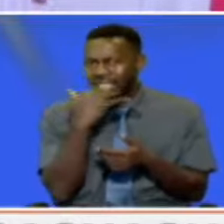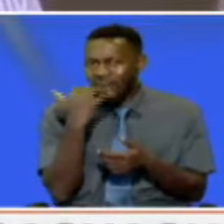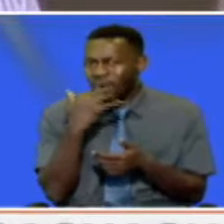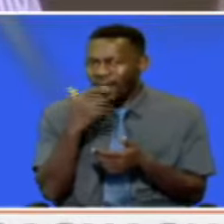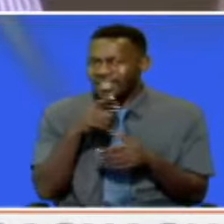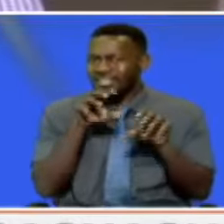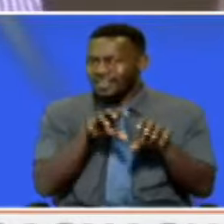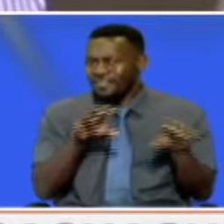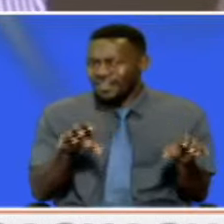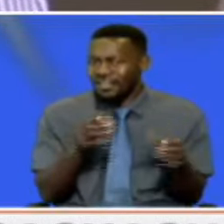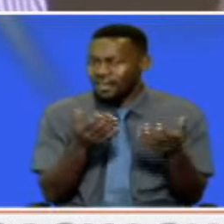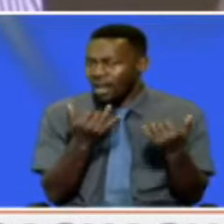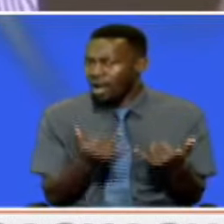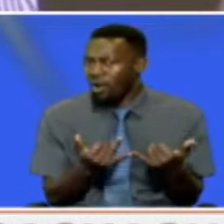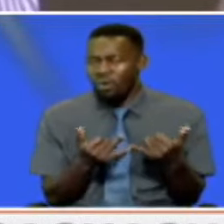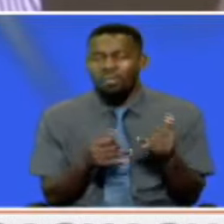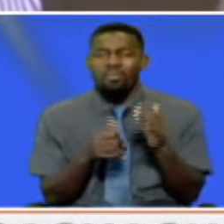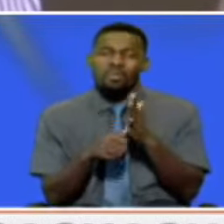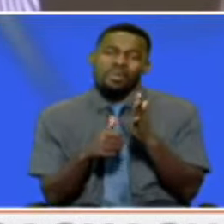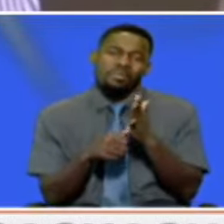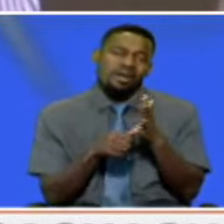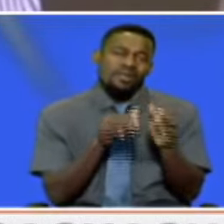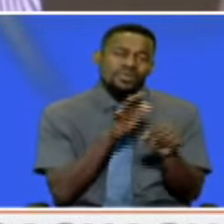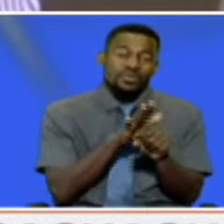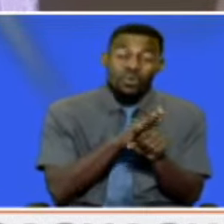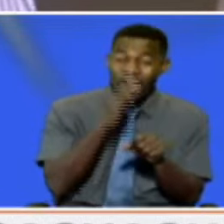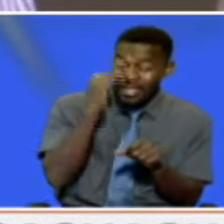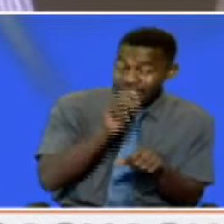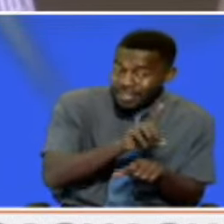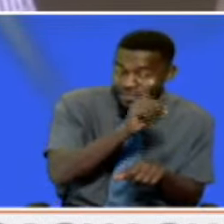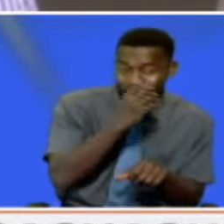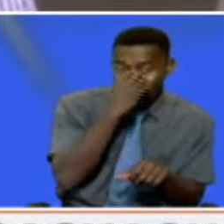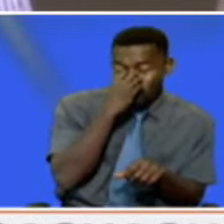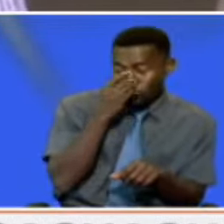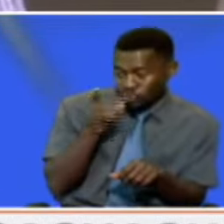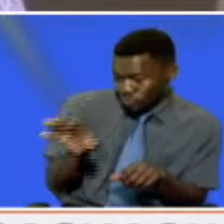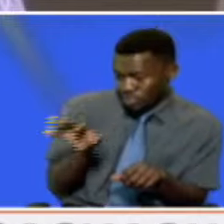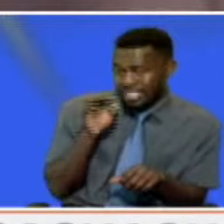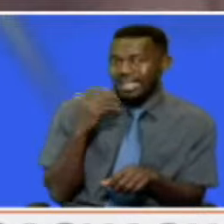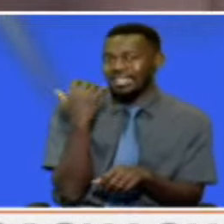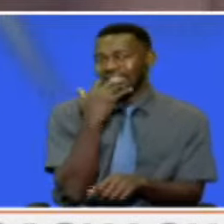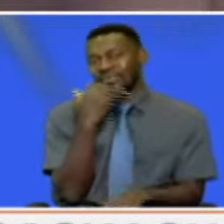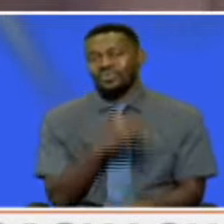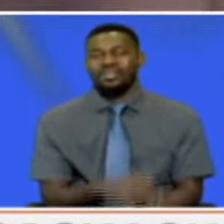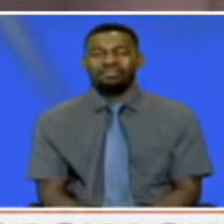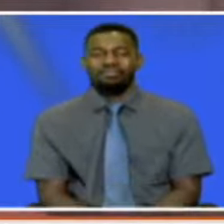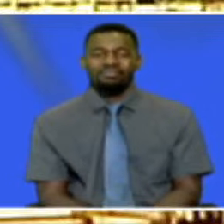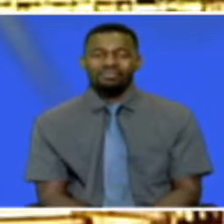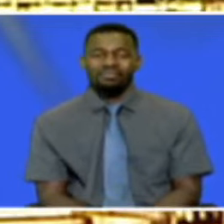rais alipomteua Gachagua kuwa mgombea mwenza. Ken Gashuhi, KTN